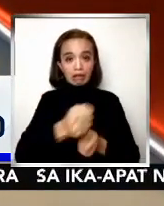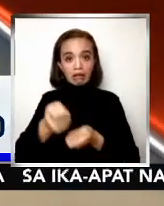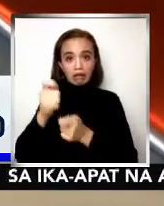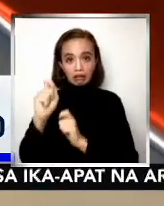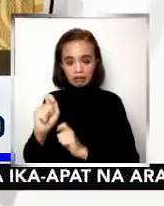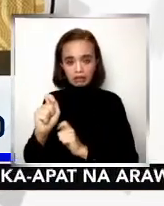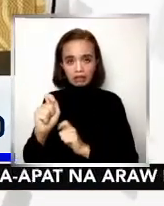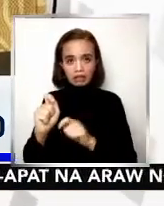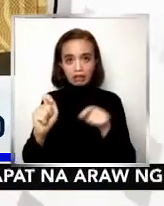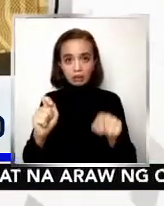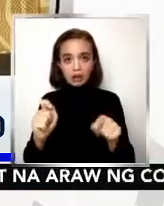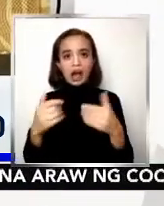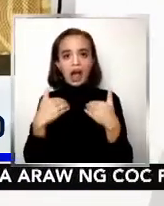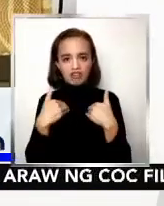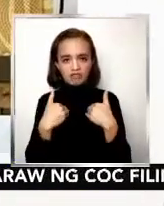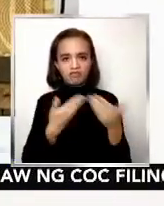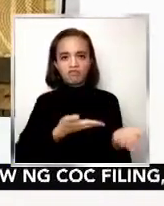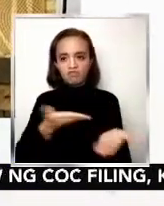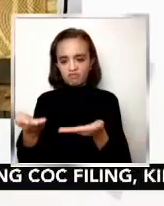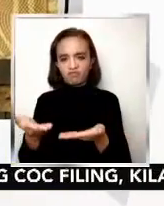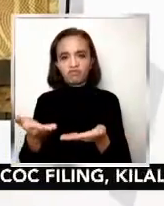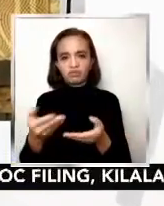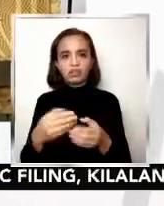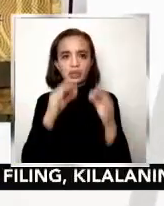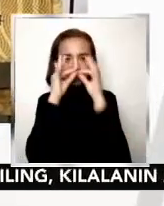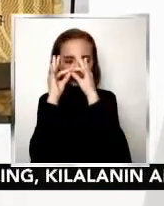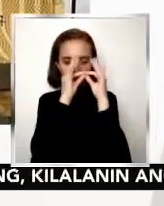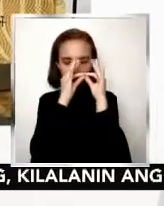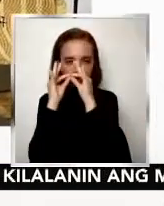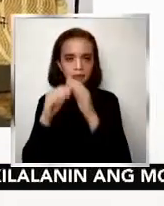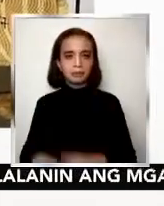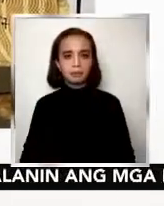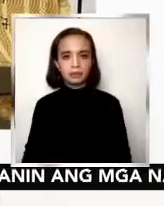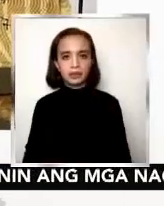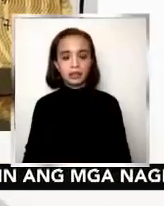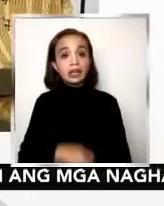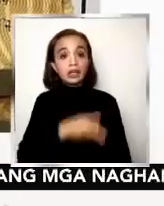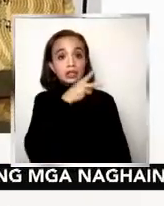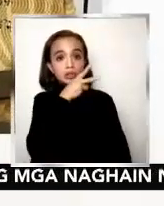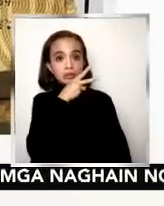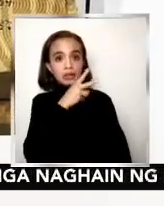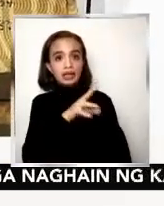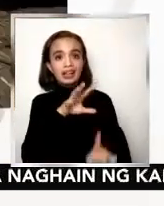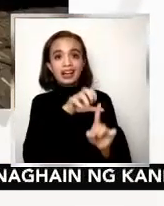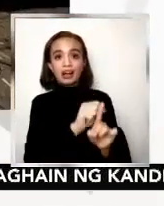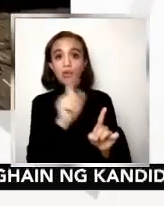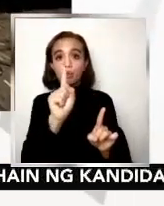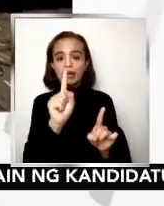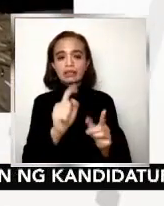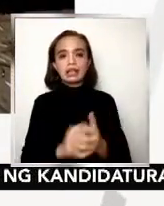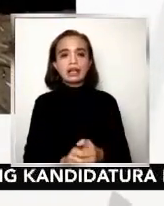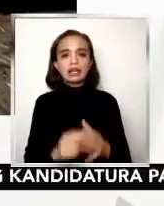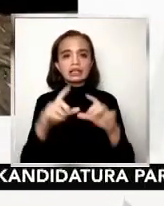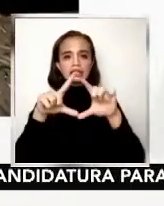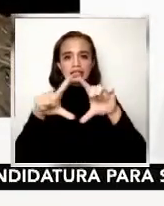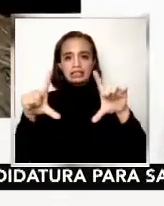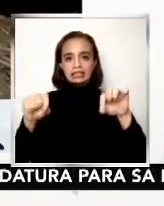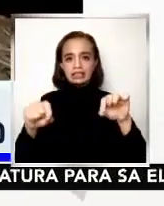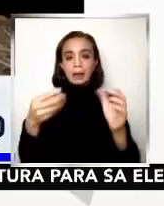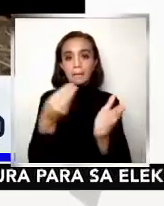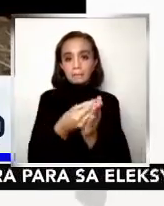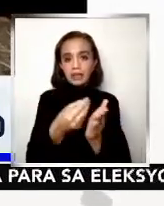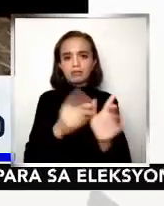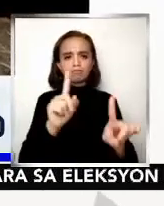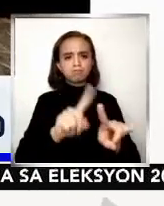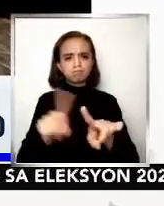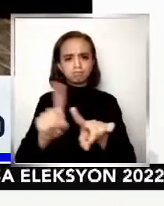ng droga. Na-recover mula sa suspect ang 37 sachet ng shabu, pera at iba pa. Inaresto rin ang 67 taong gulang